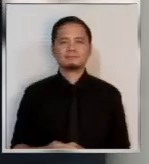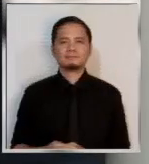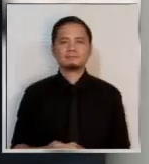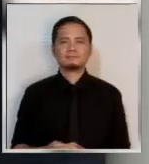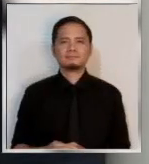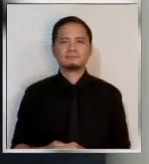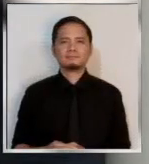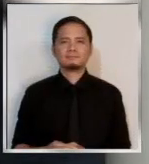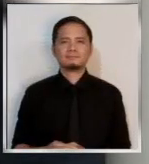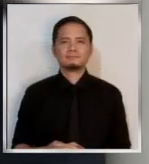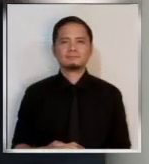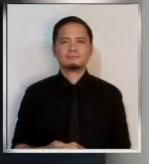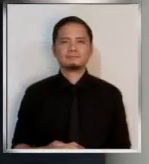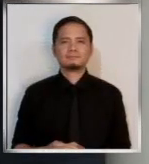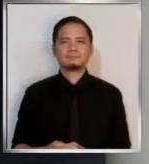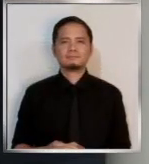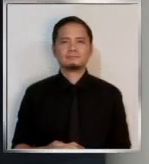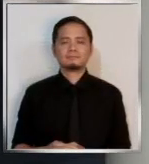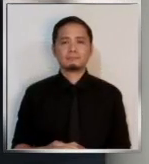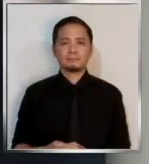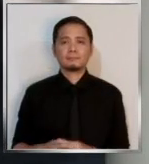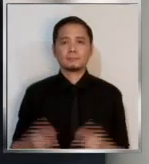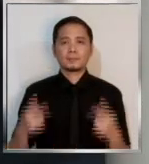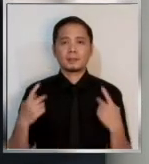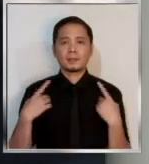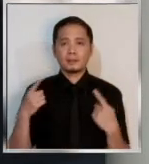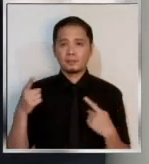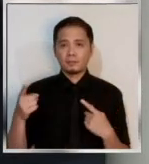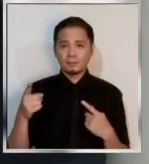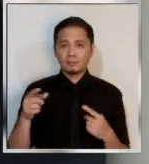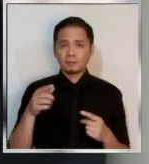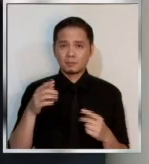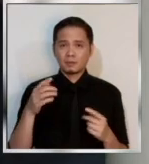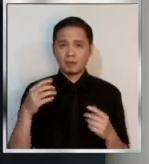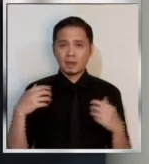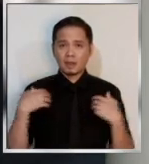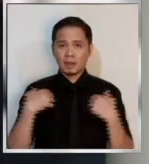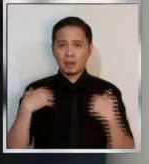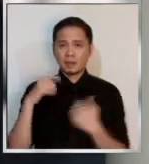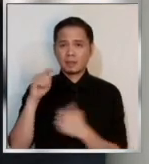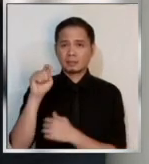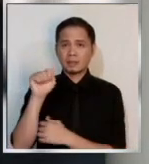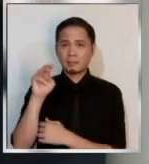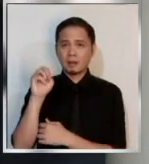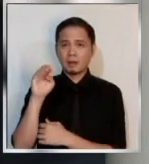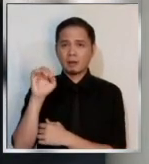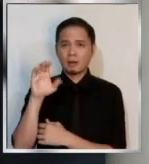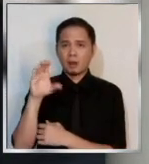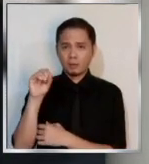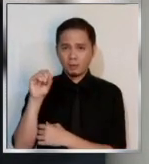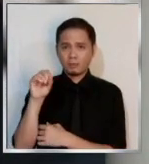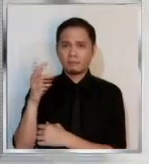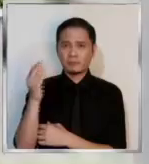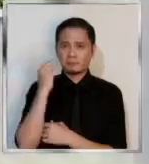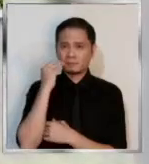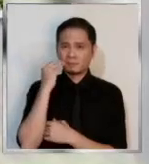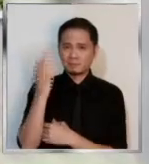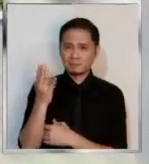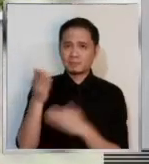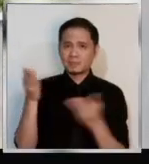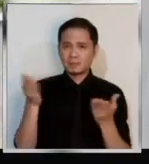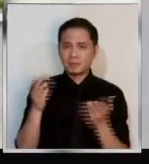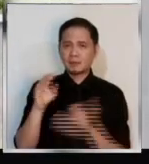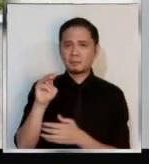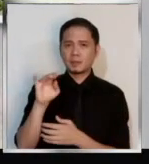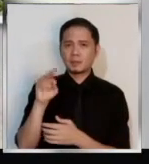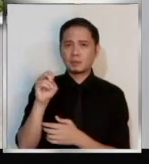Pumanaw na po nag-iisang Tamaraw in captivity sa Tamaraw gene pool sa Rizal, Occidental, Mindoro. Namatay kahapon si Kalibasib